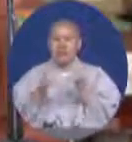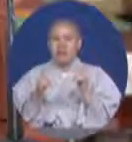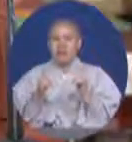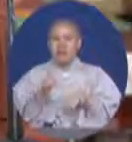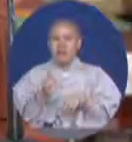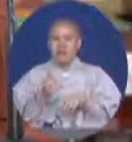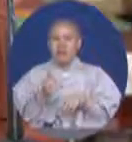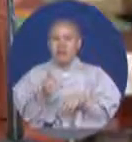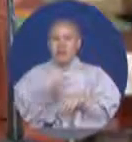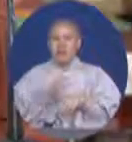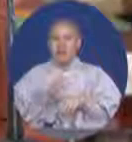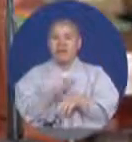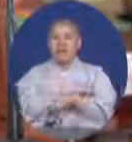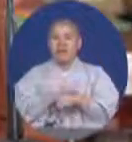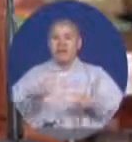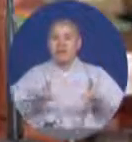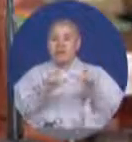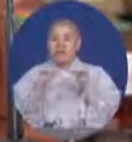있다고 새로.